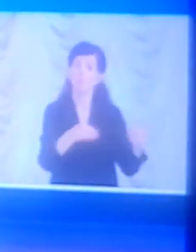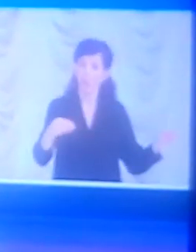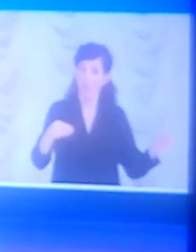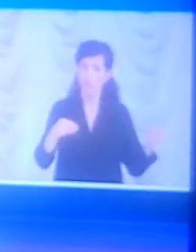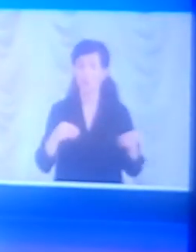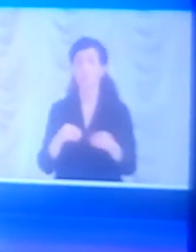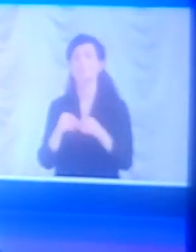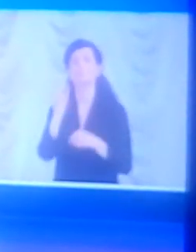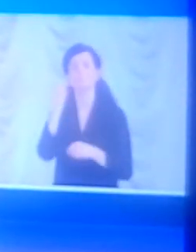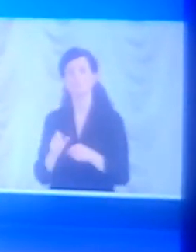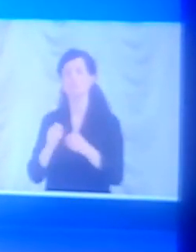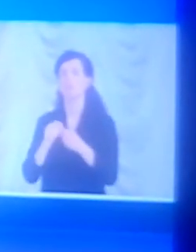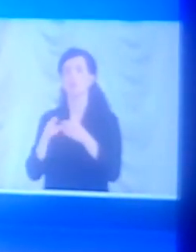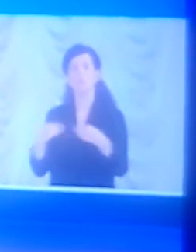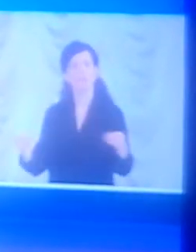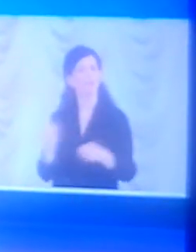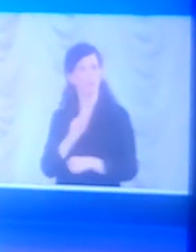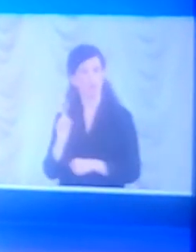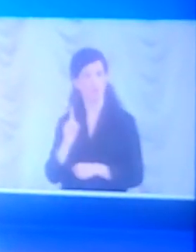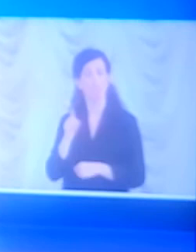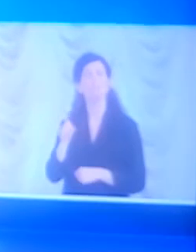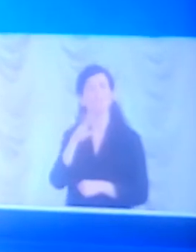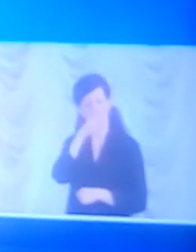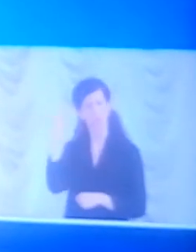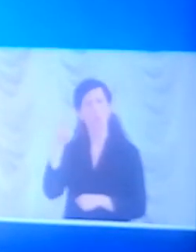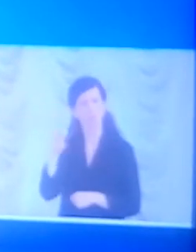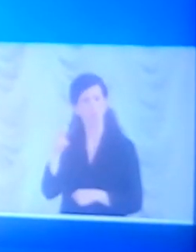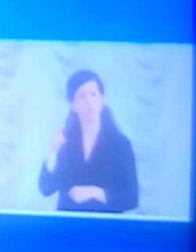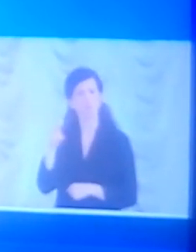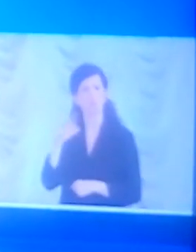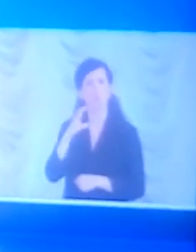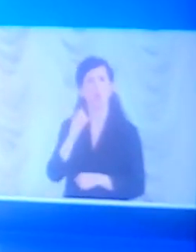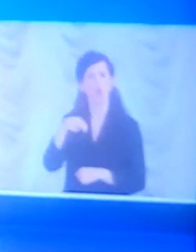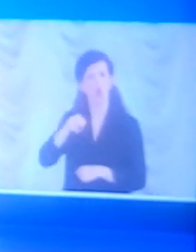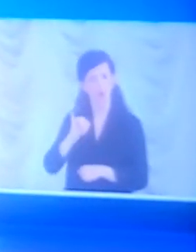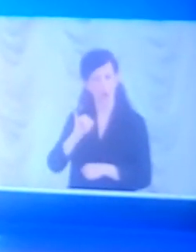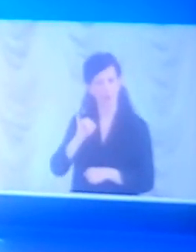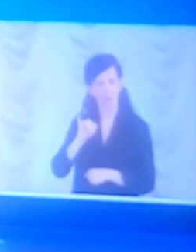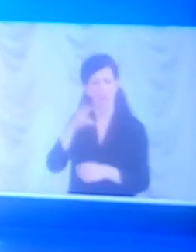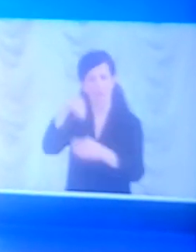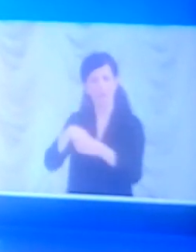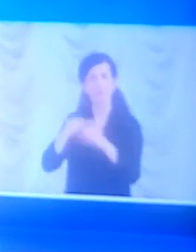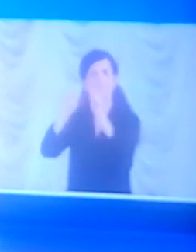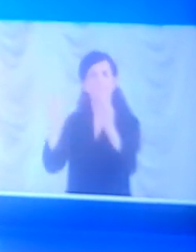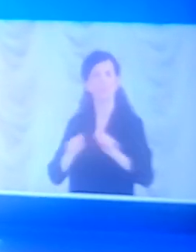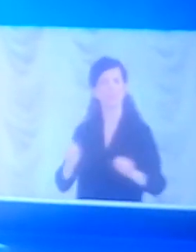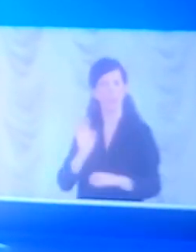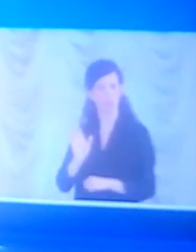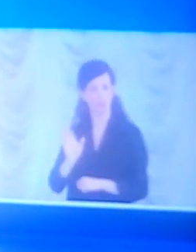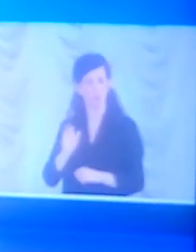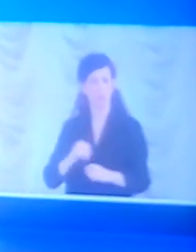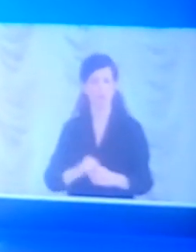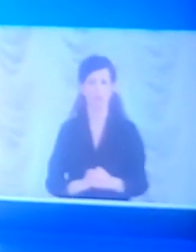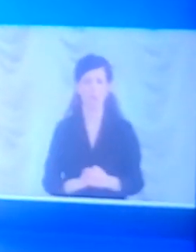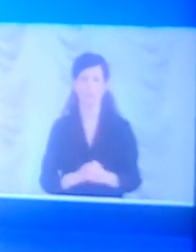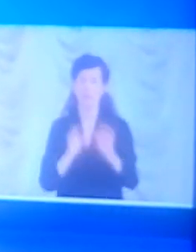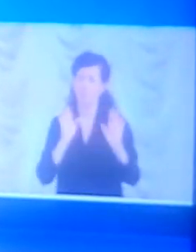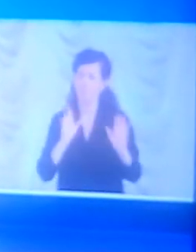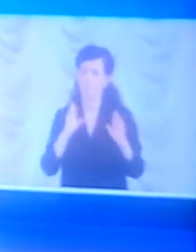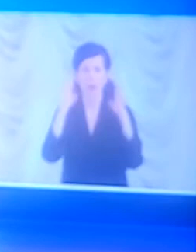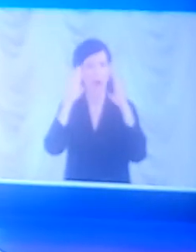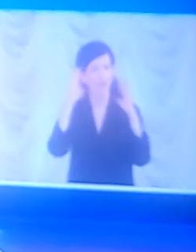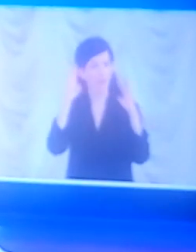non professionisti ma riconosciuti di interesse nazionale dal CONI e dalle rispettive federazioni. Però